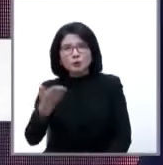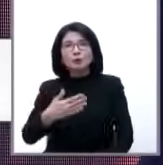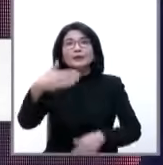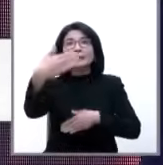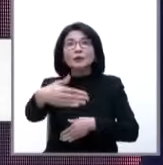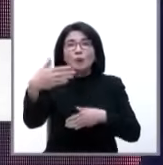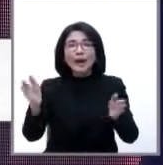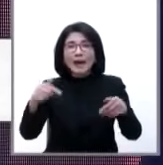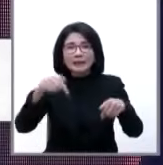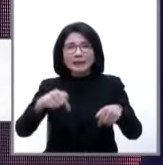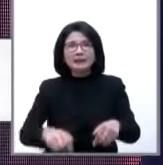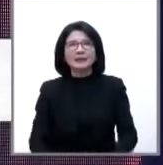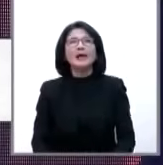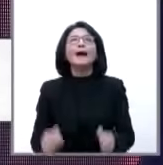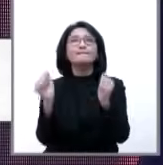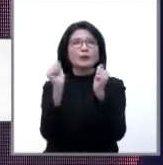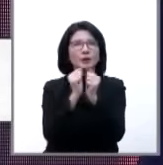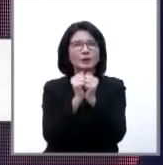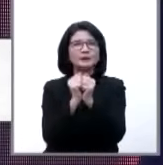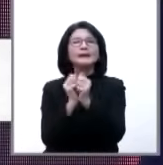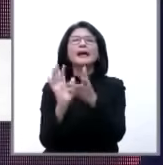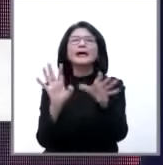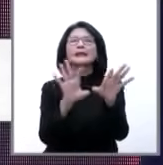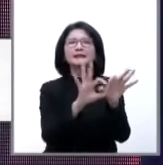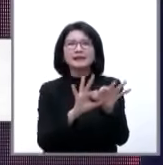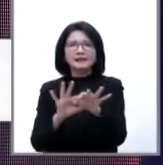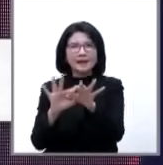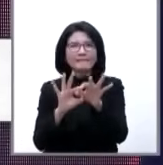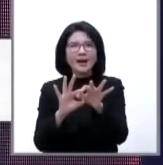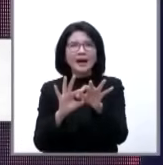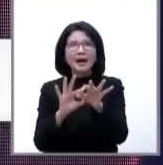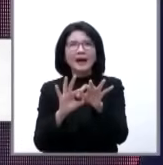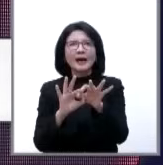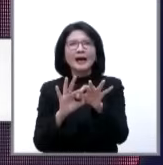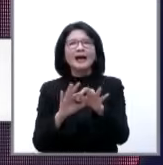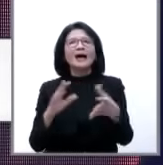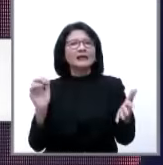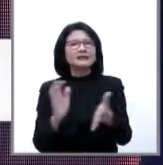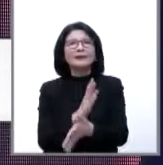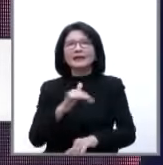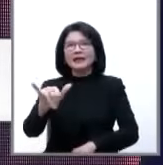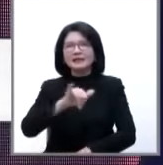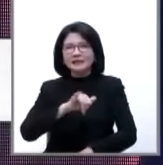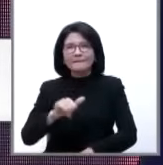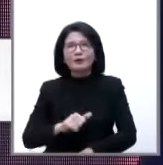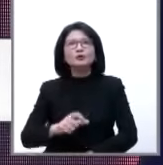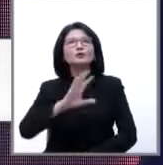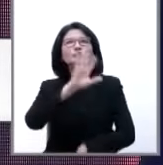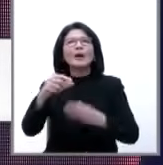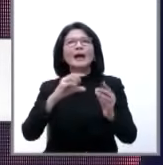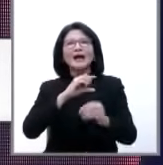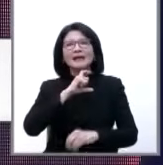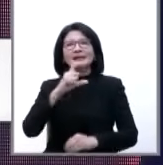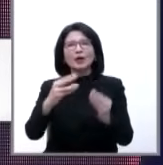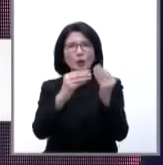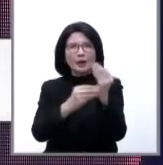ruangan ini untuk berkomitmen dan bekerja sama memberikan kesempatan yang sama kepada semua calon wakil presiden